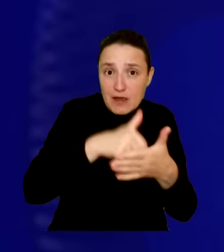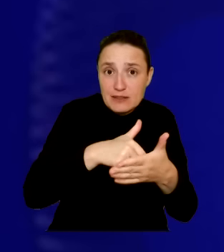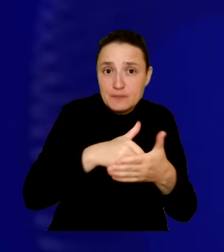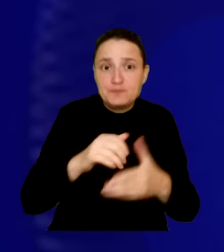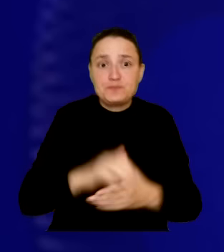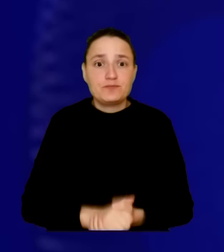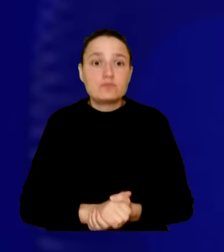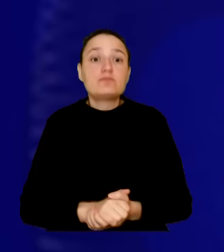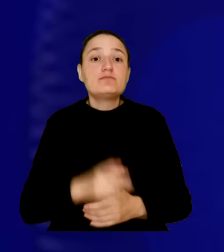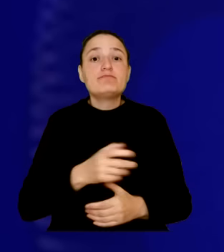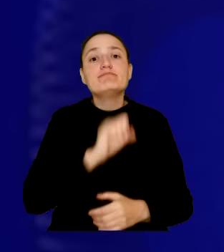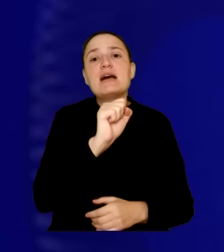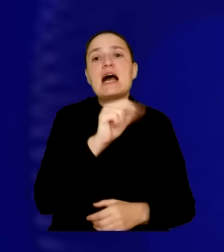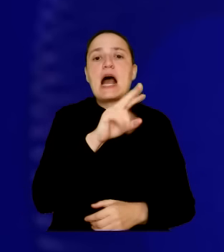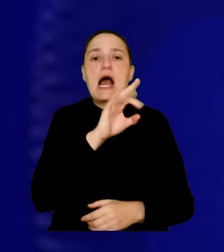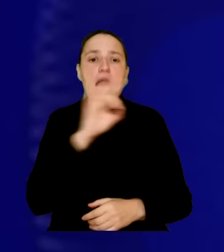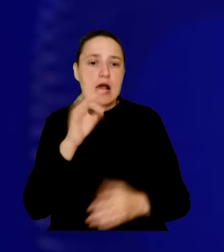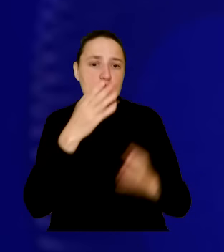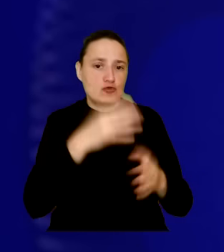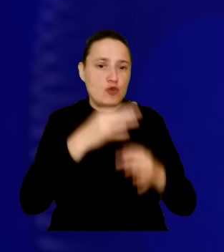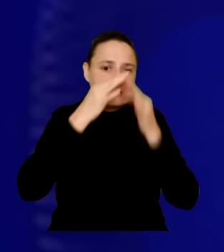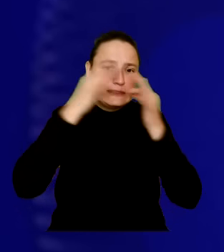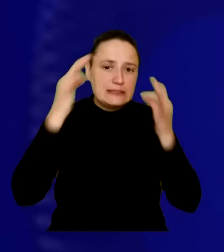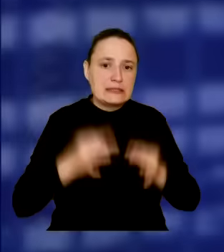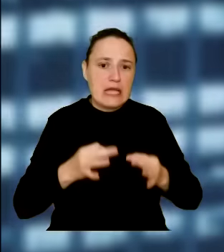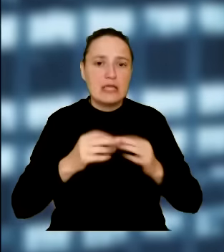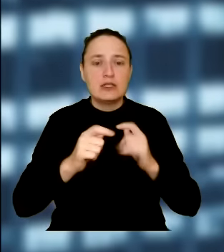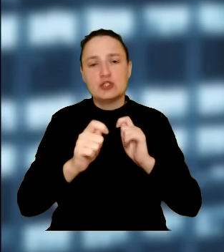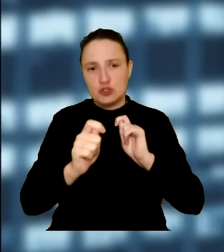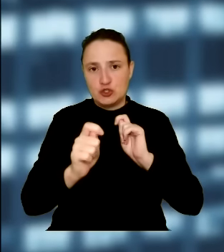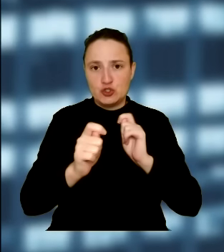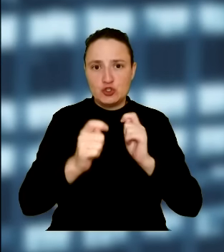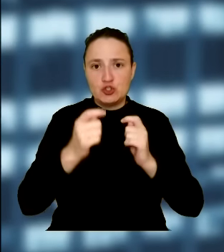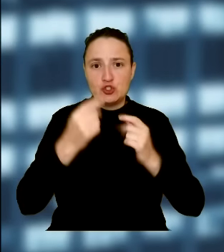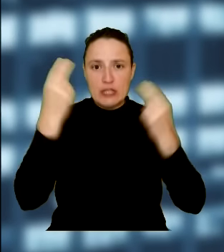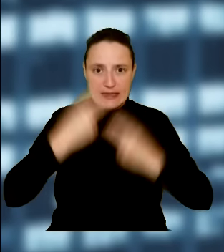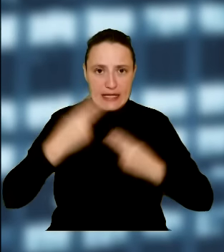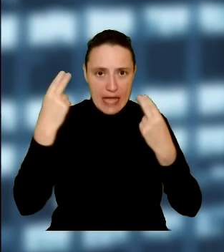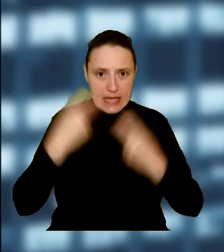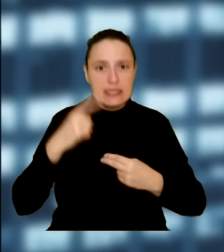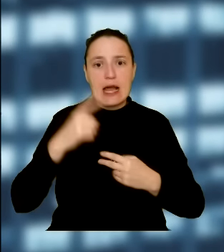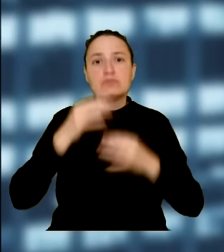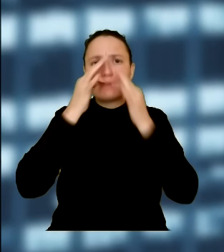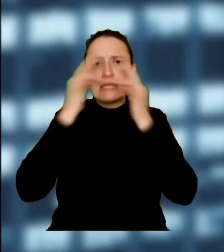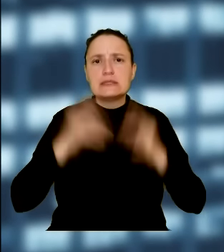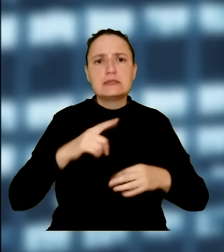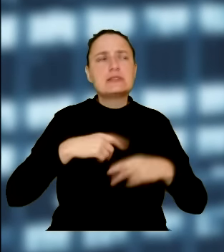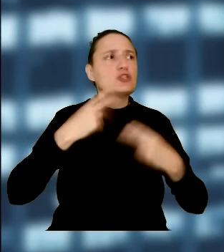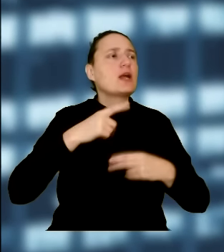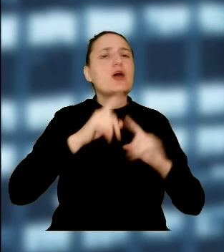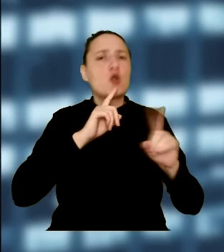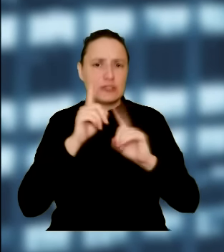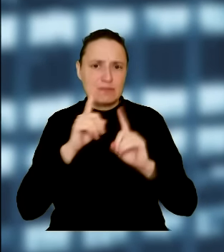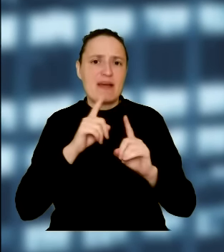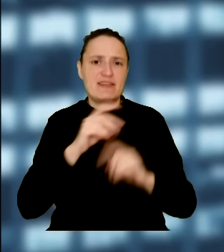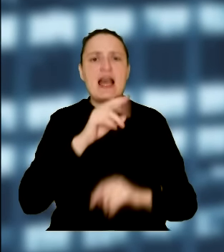Aro, znaną na świecie chińską dziennikarką tropiącą manipulację w Rosji, rozmawia Michał Rachoń i to jest temat